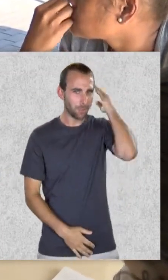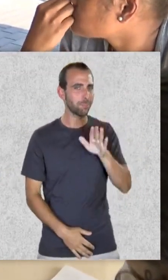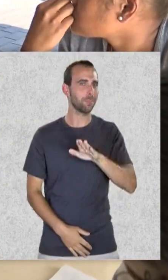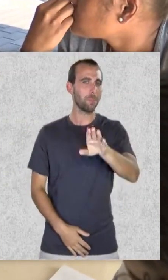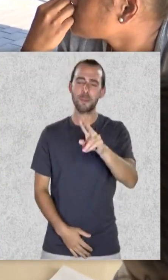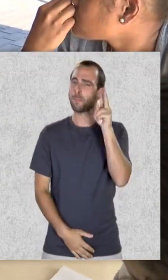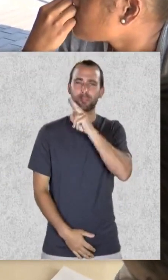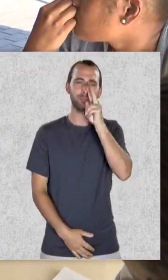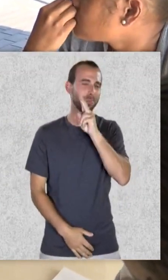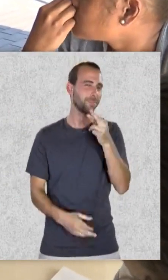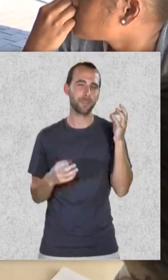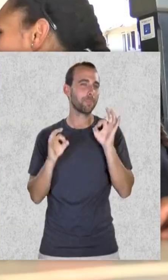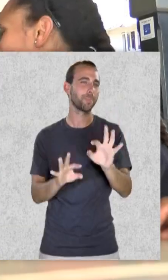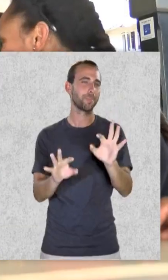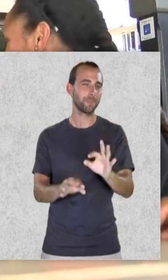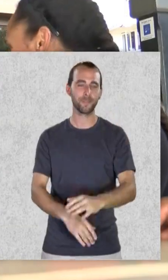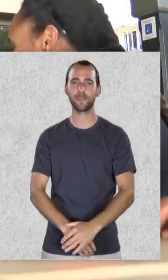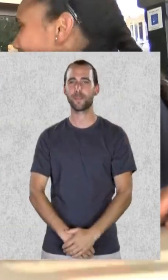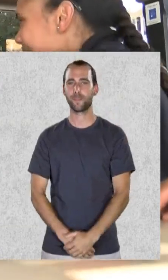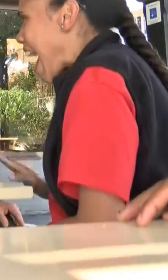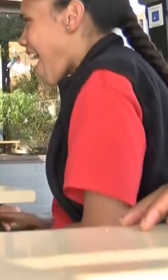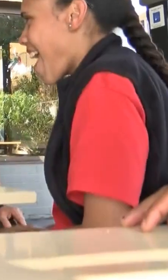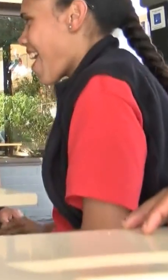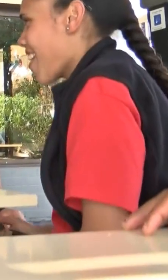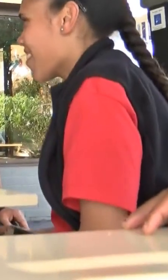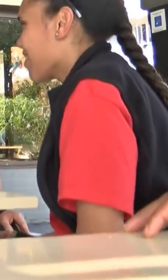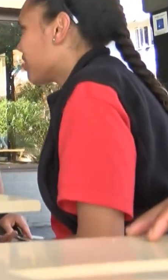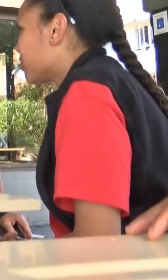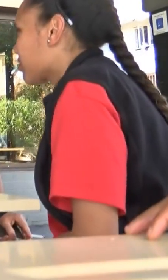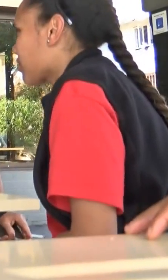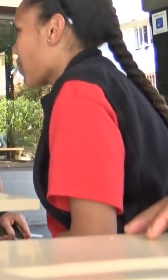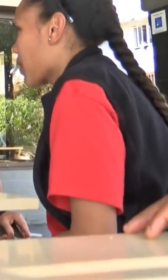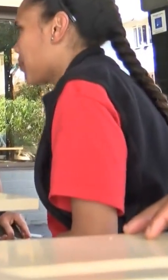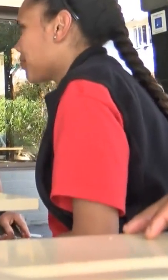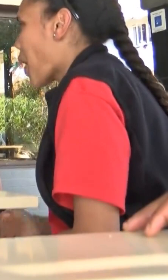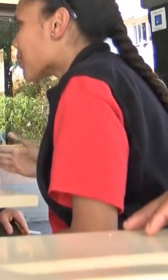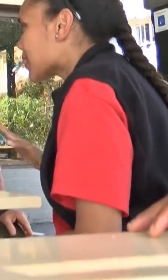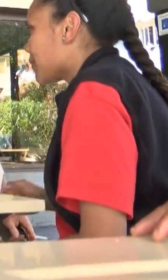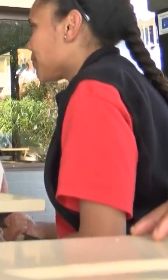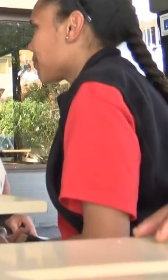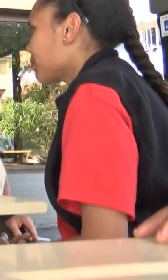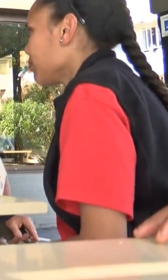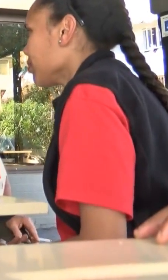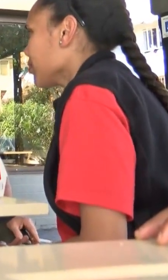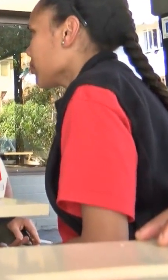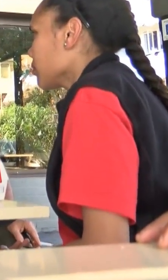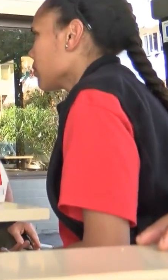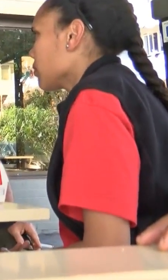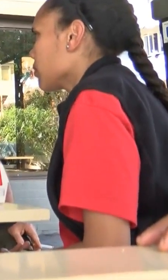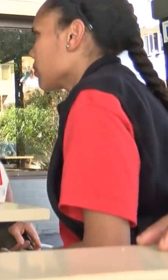de sacrées blagueuses. Non mais ça c'est la vieillesse ça. Mais non, c'est pas la vieillesse, je vois mal, c'est tout.